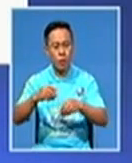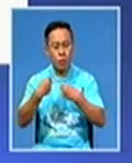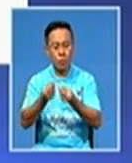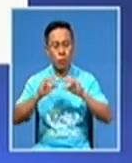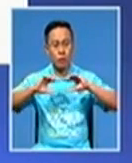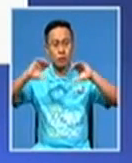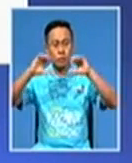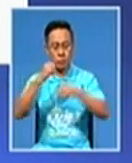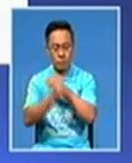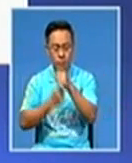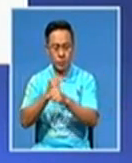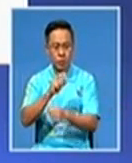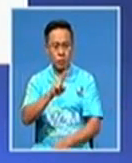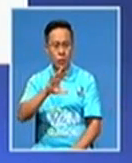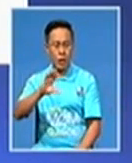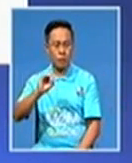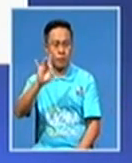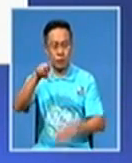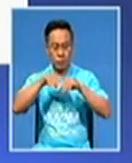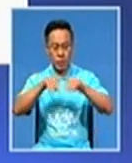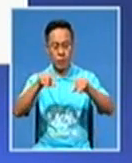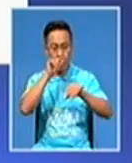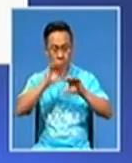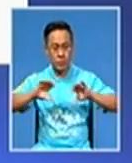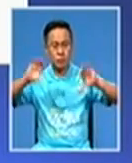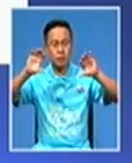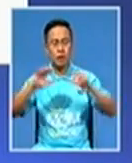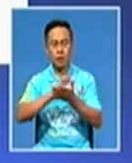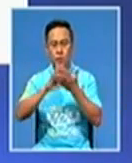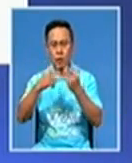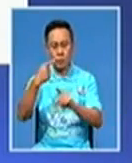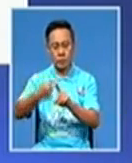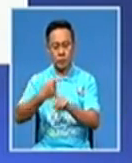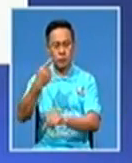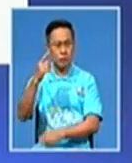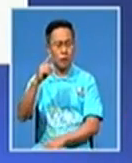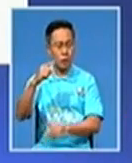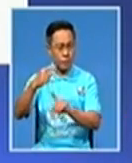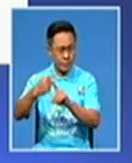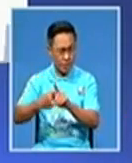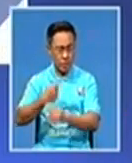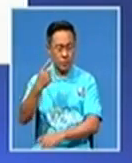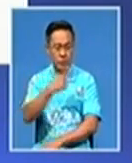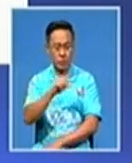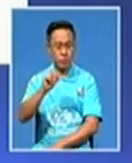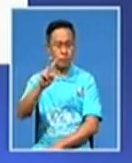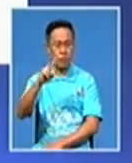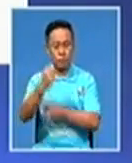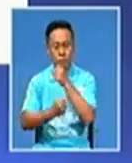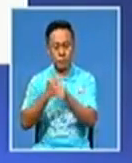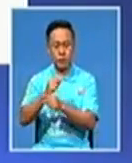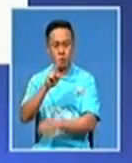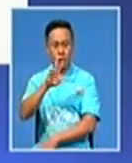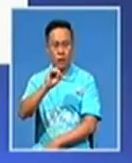การพ.ศ. 2558ซึ่งประกาศไปราชกิจจานุเบกษาเมื่อวันที่22มกราคม2558ไปแล้วนะครับจะมีผ